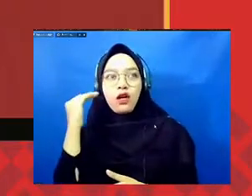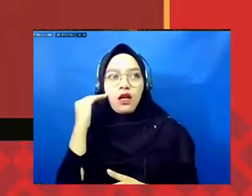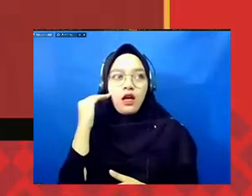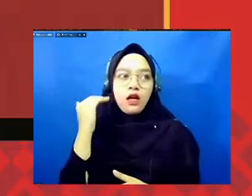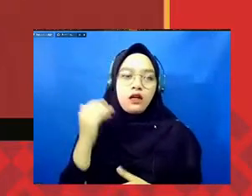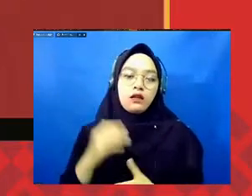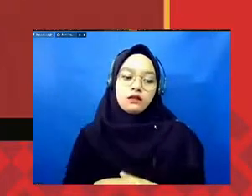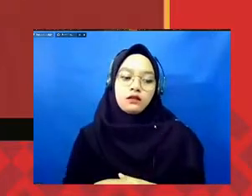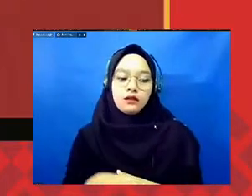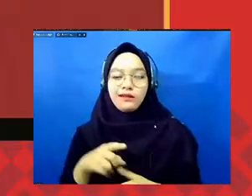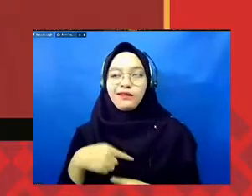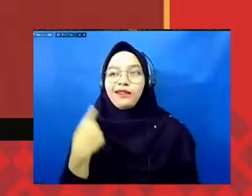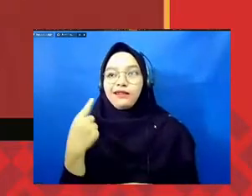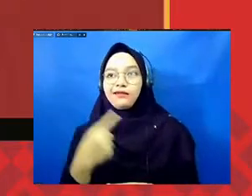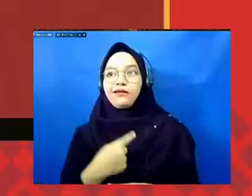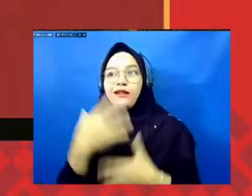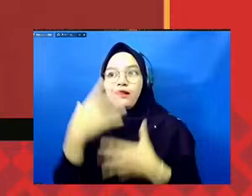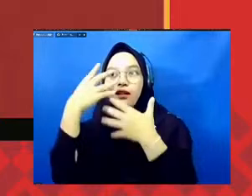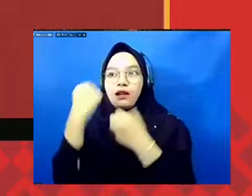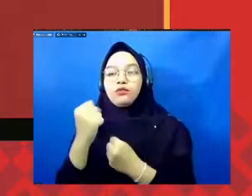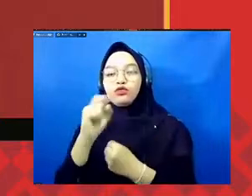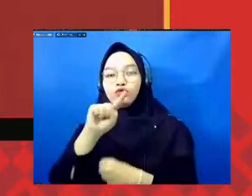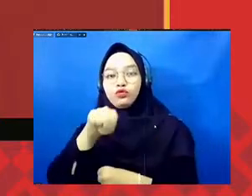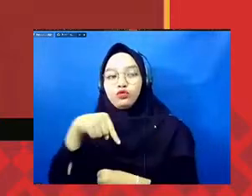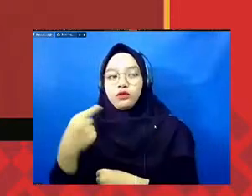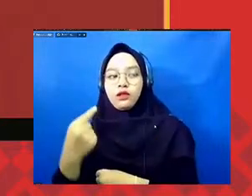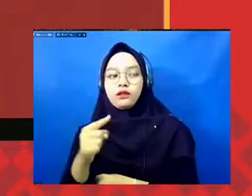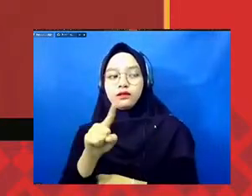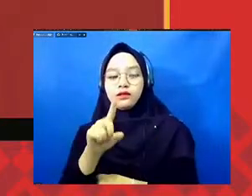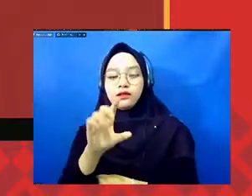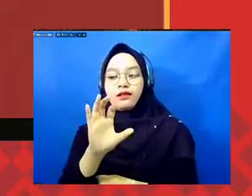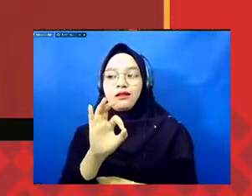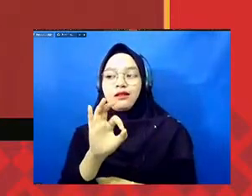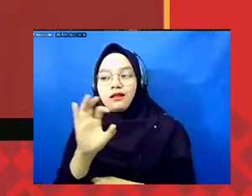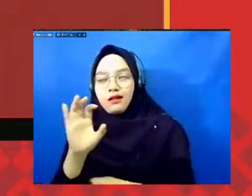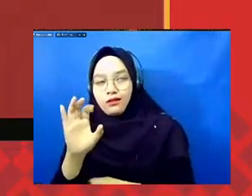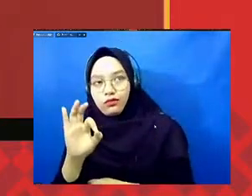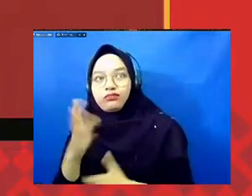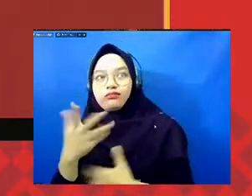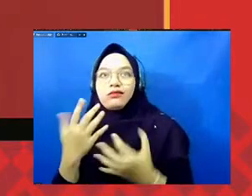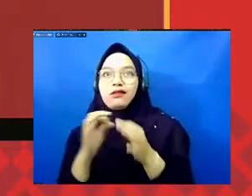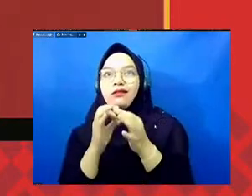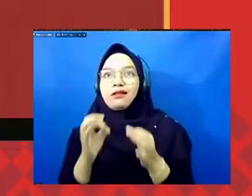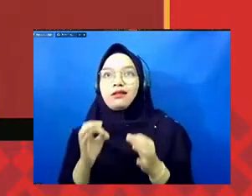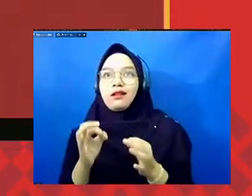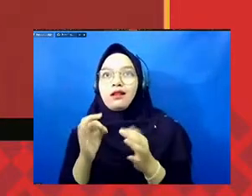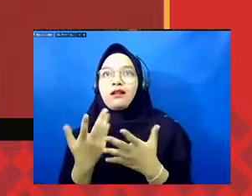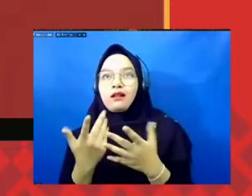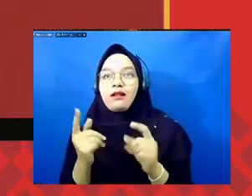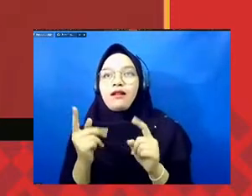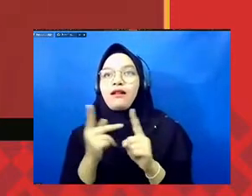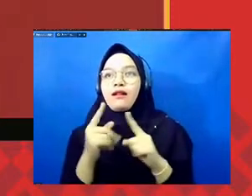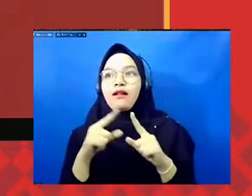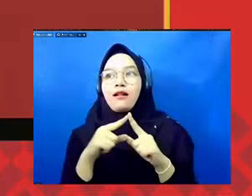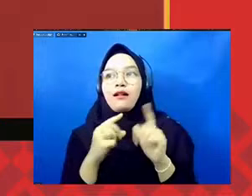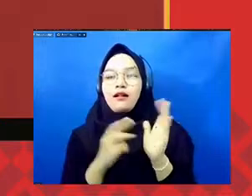kita harapkan kita sudah mencapai 100 Human Rights Cities. Dan harapan kita untuk